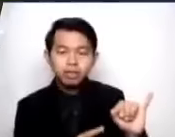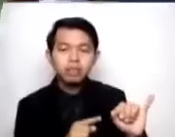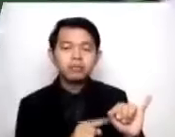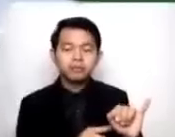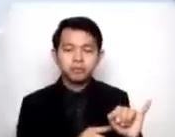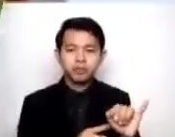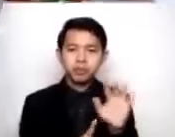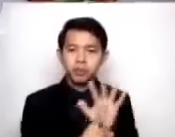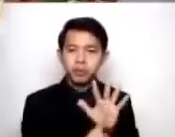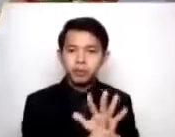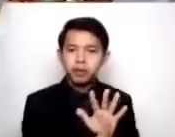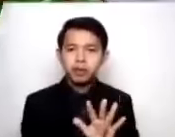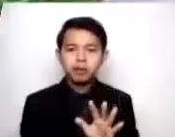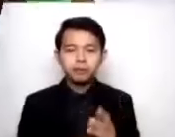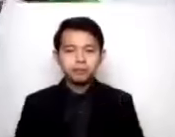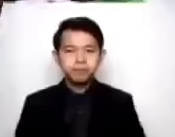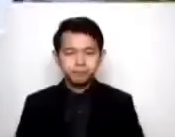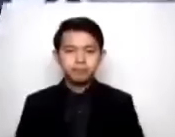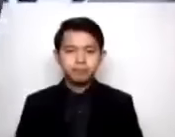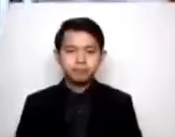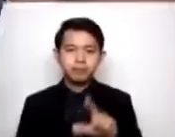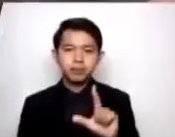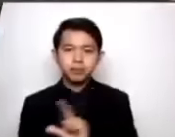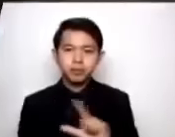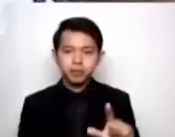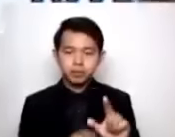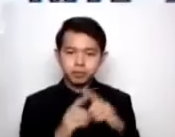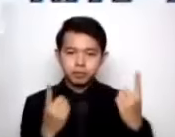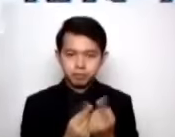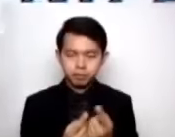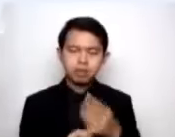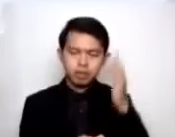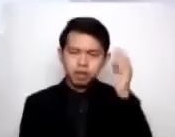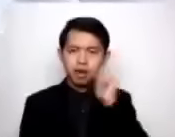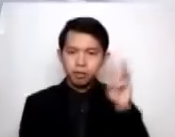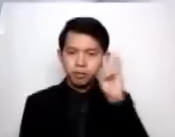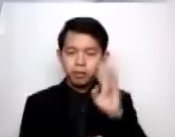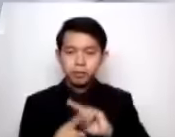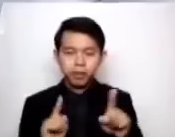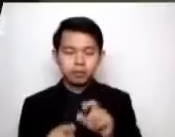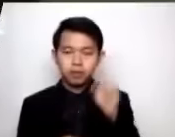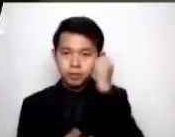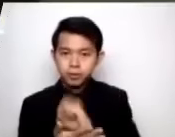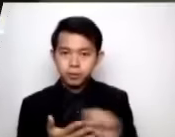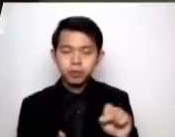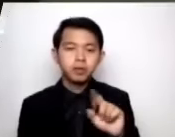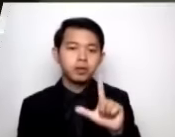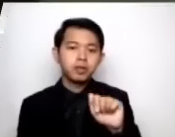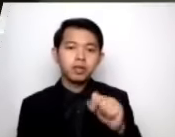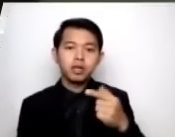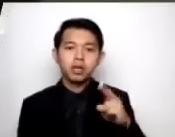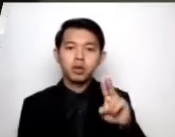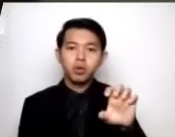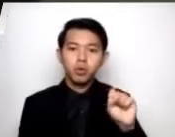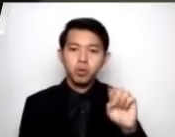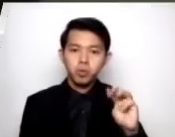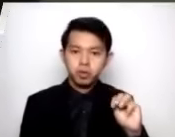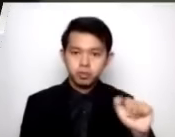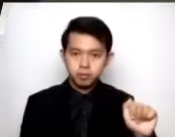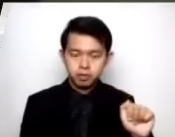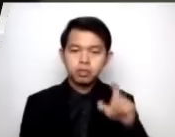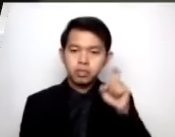ito ng Labor Department. Pero imbis na hamon, sabi ni Secretary Bienvenido Laguesma, tignan na lang daw ang AI